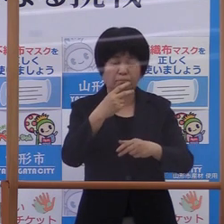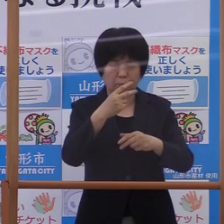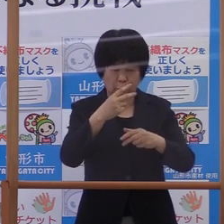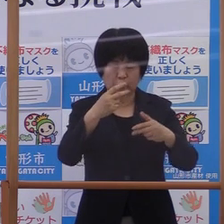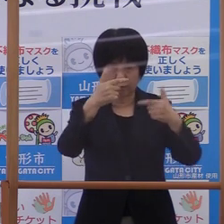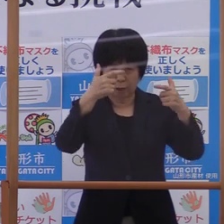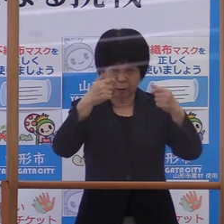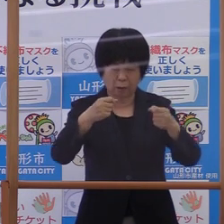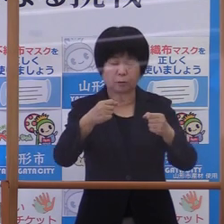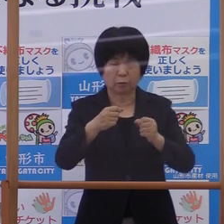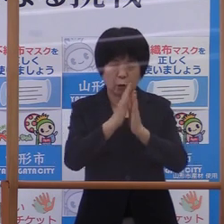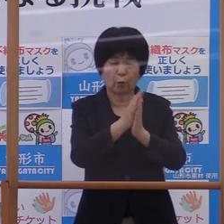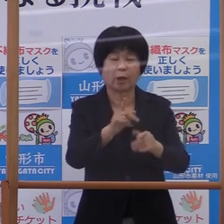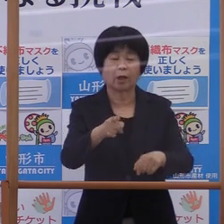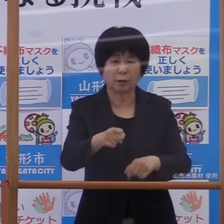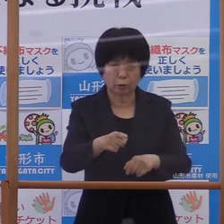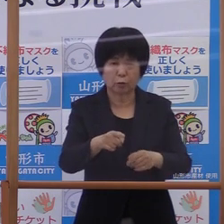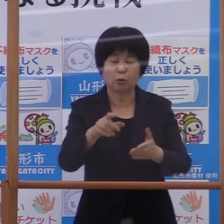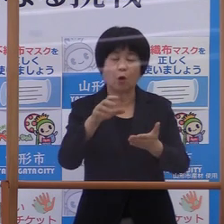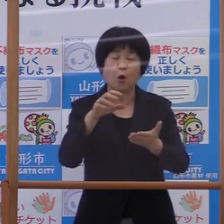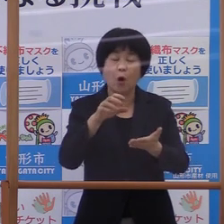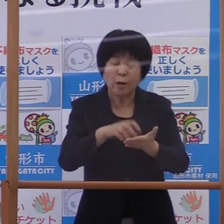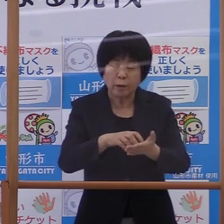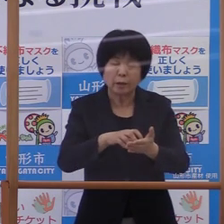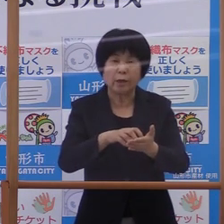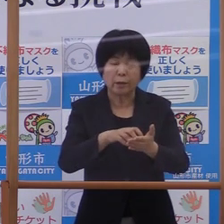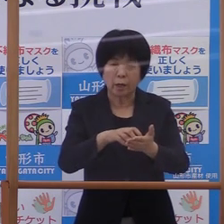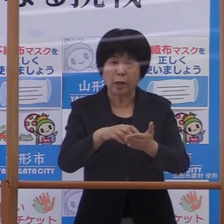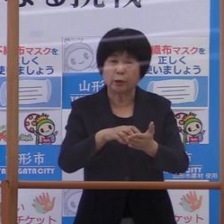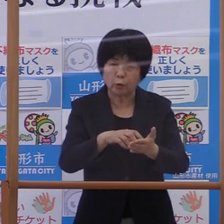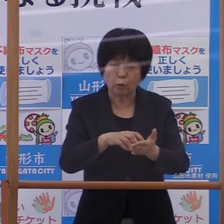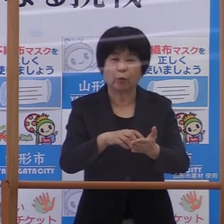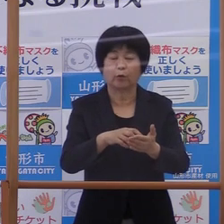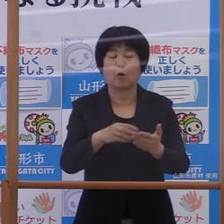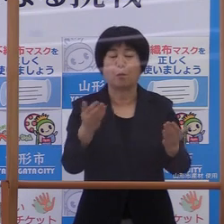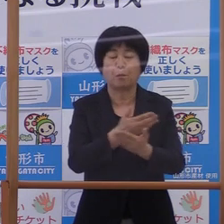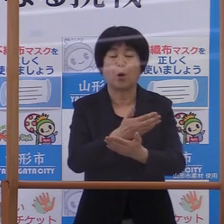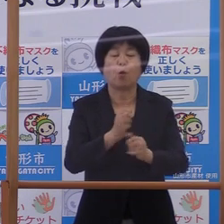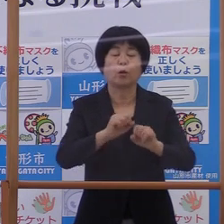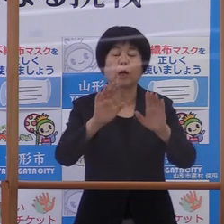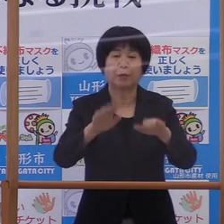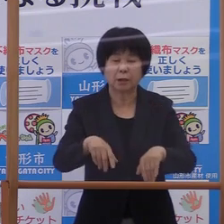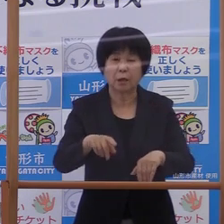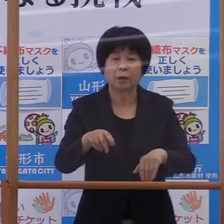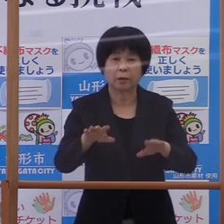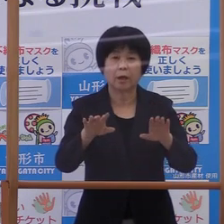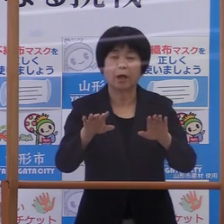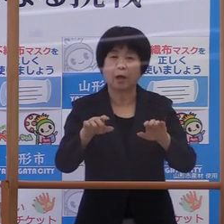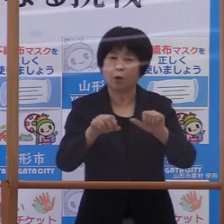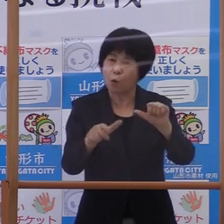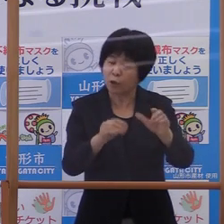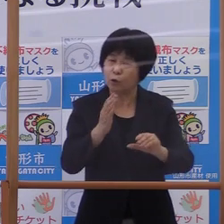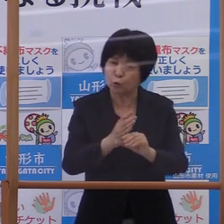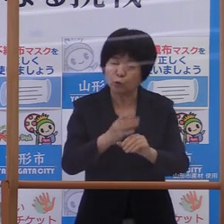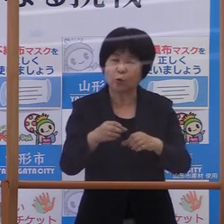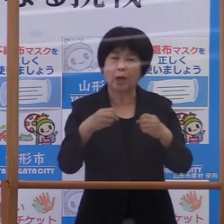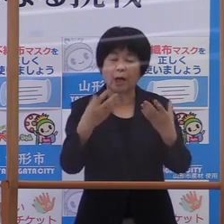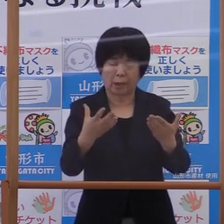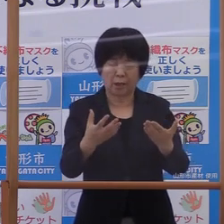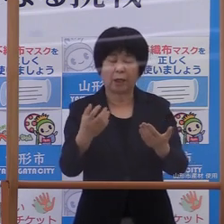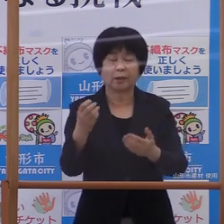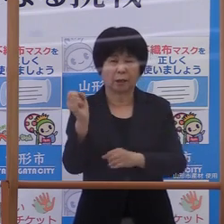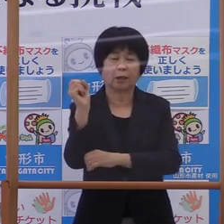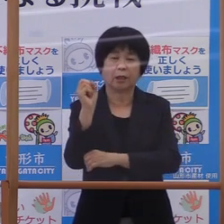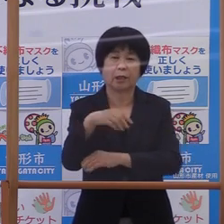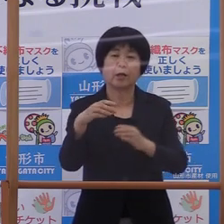し、認定証等のリニューアルを行いました。認定店舗には今月中に新しい認定証や看板、のぼり等